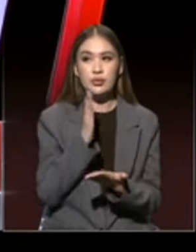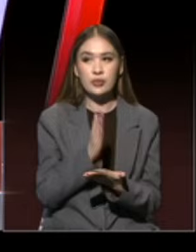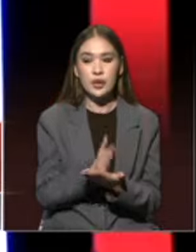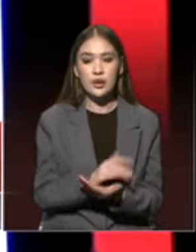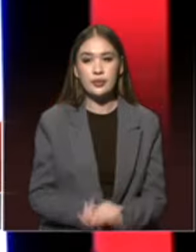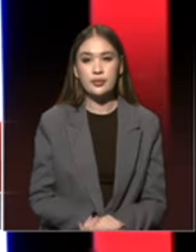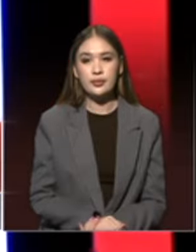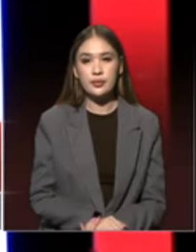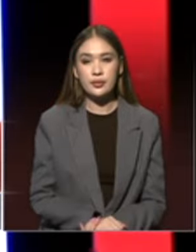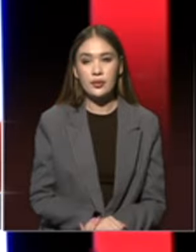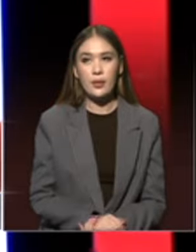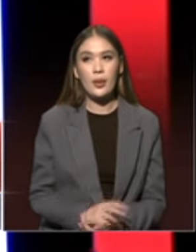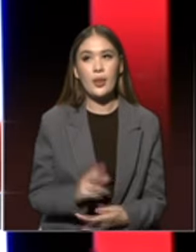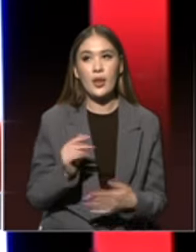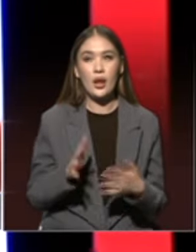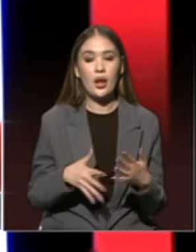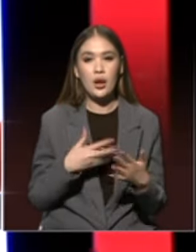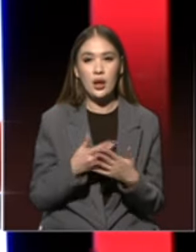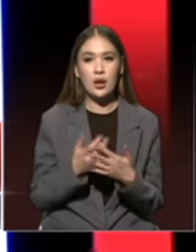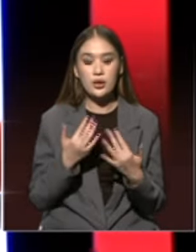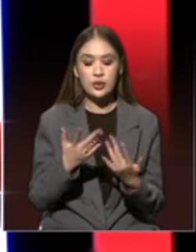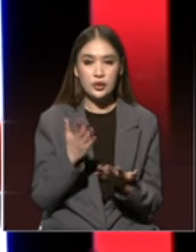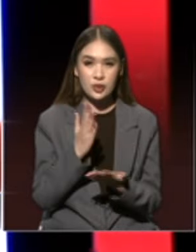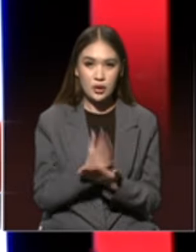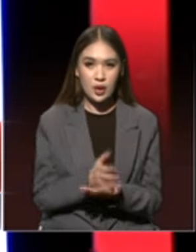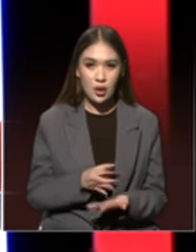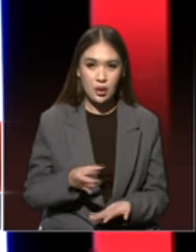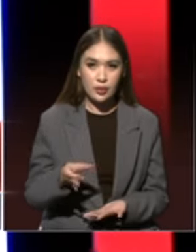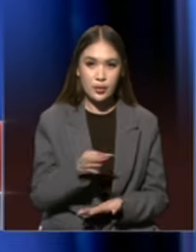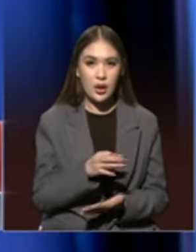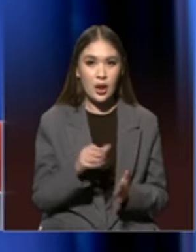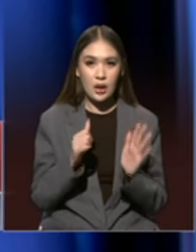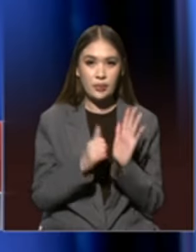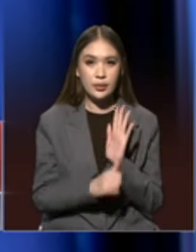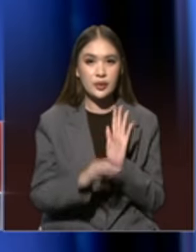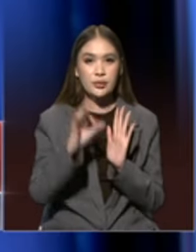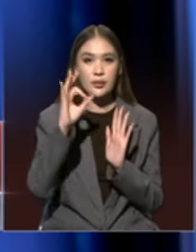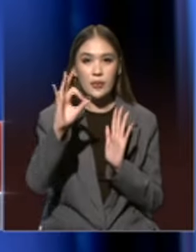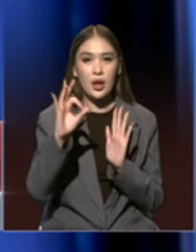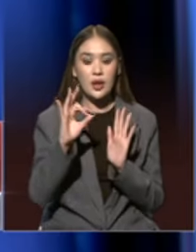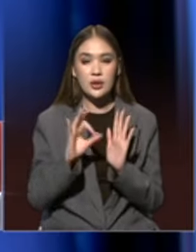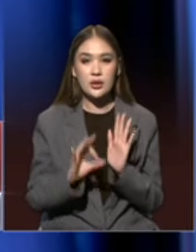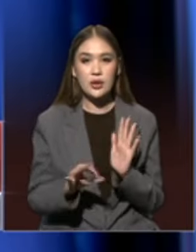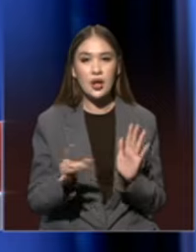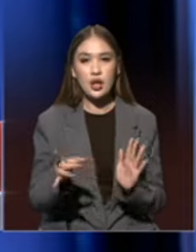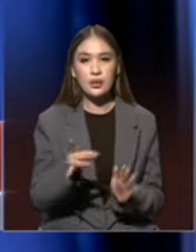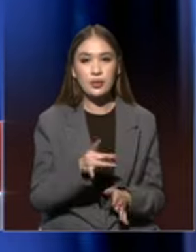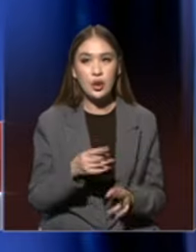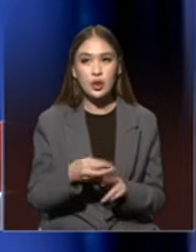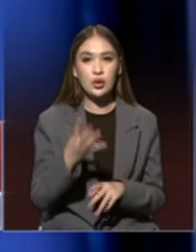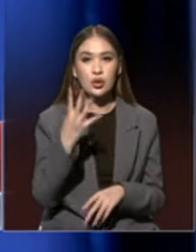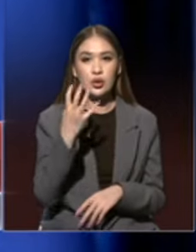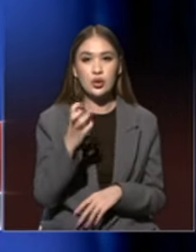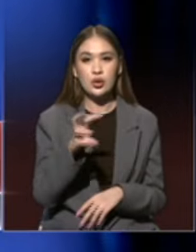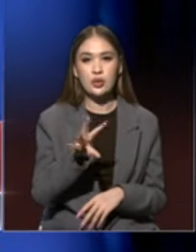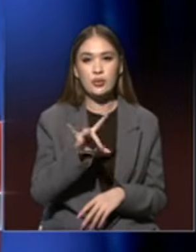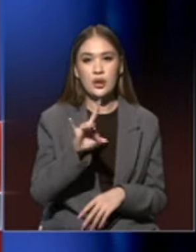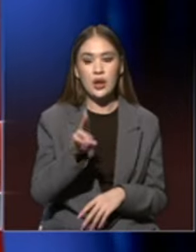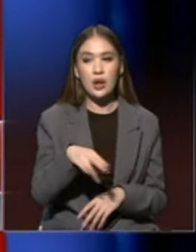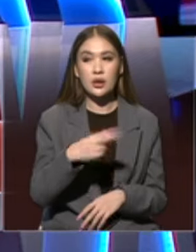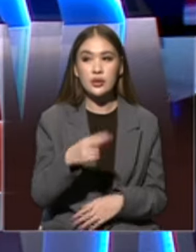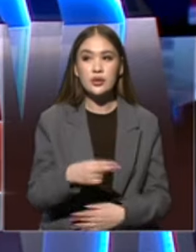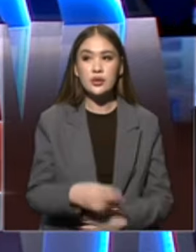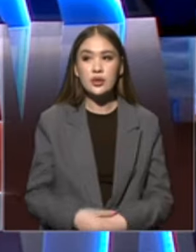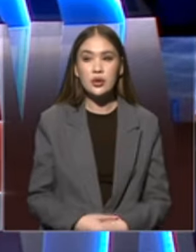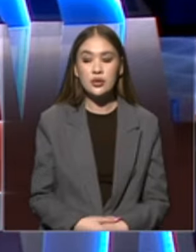бөлінді ма? Қанша бөлінді? Мына облыстың 60% республикалық бюджеттен бөлінді. Мына 400 миллиардтың 60% республикалық бюджеттен